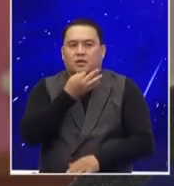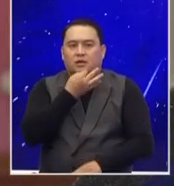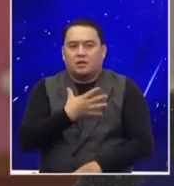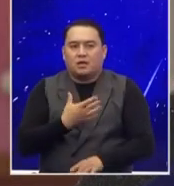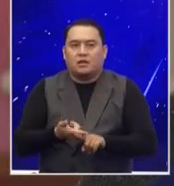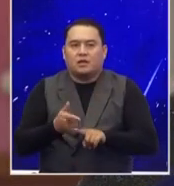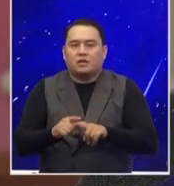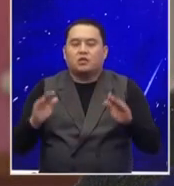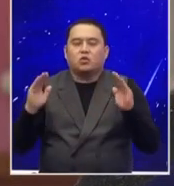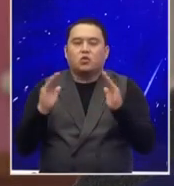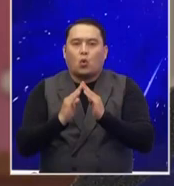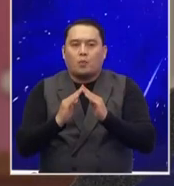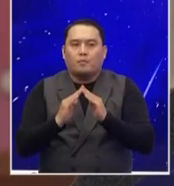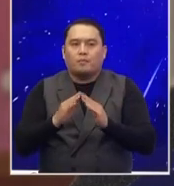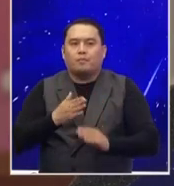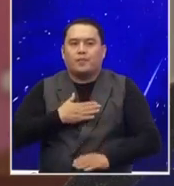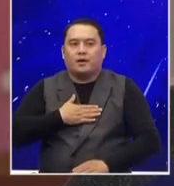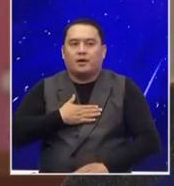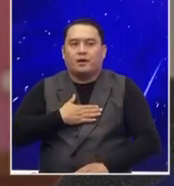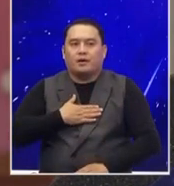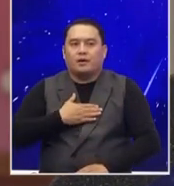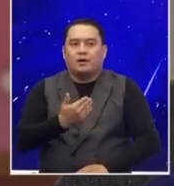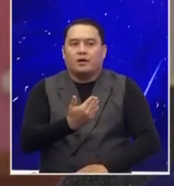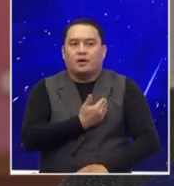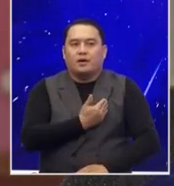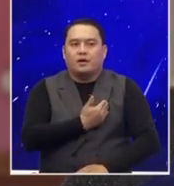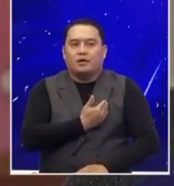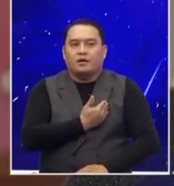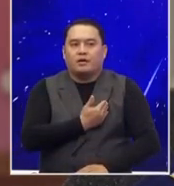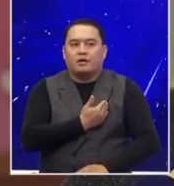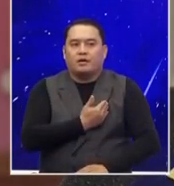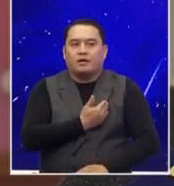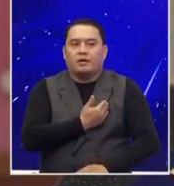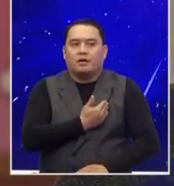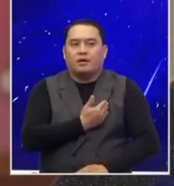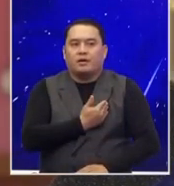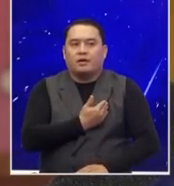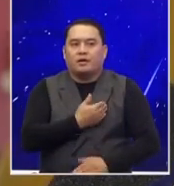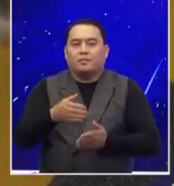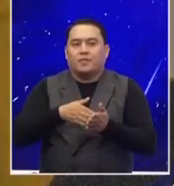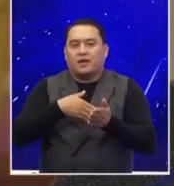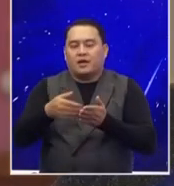нравится дом. И мы хотим его еще